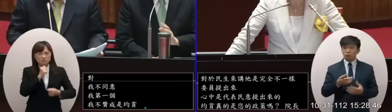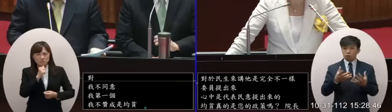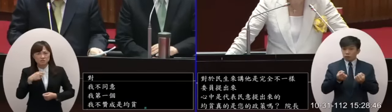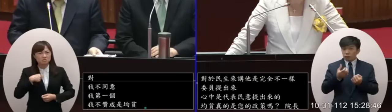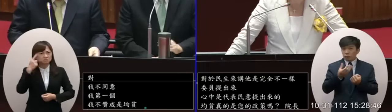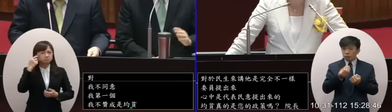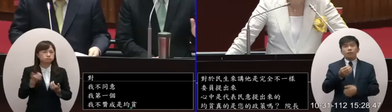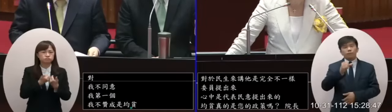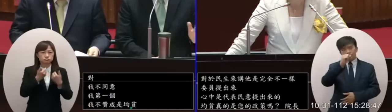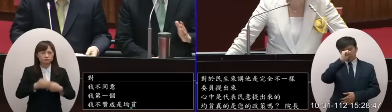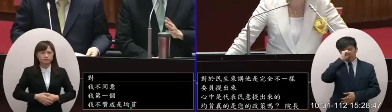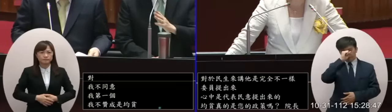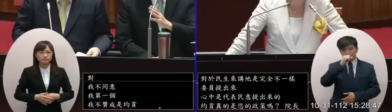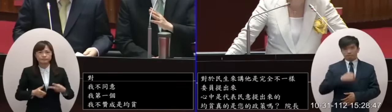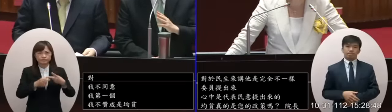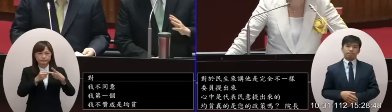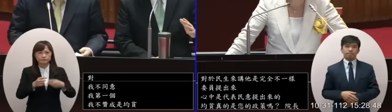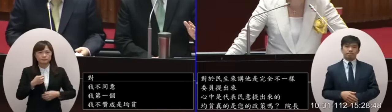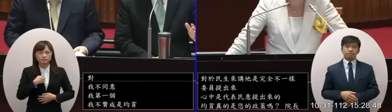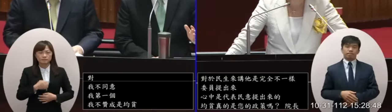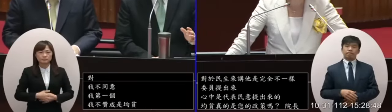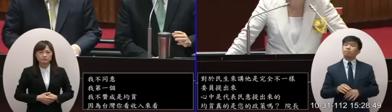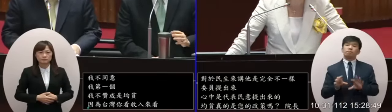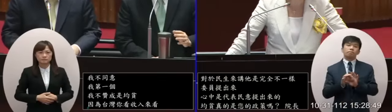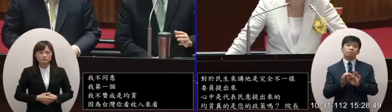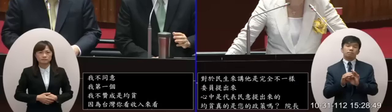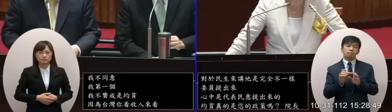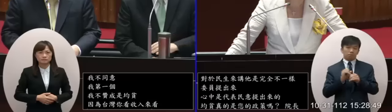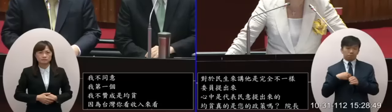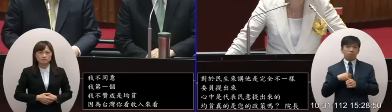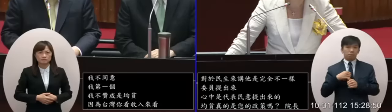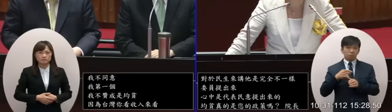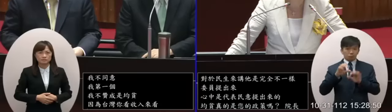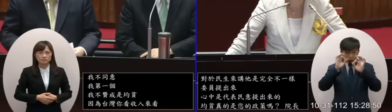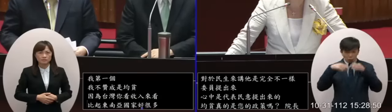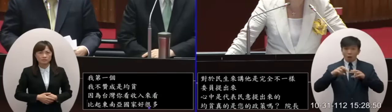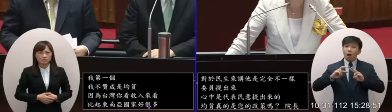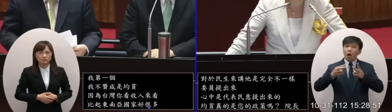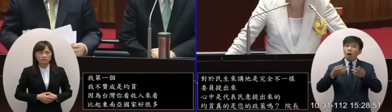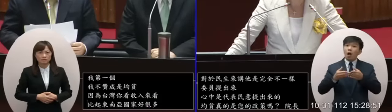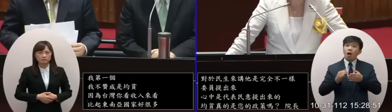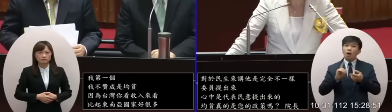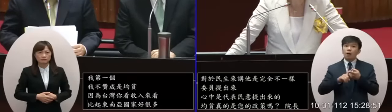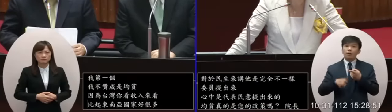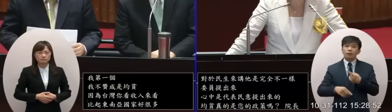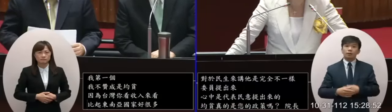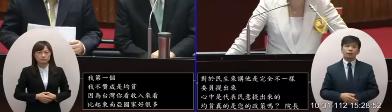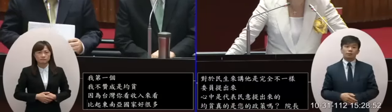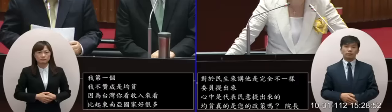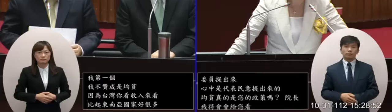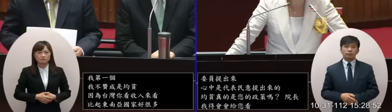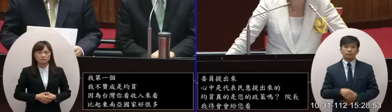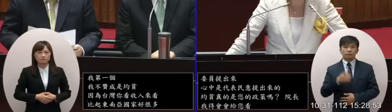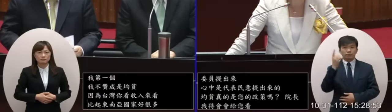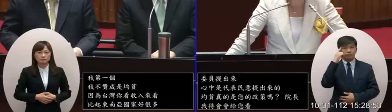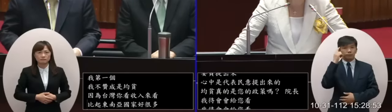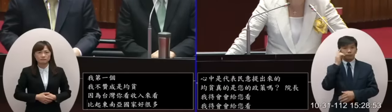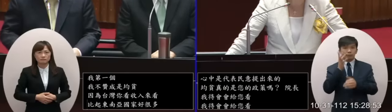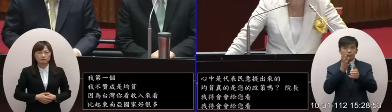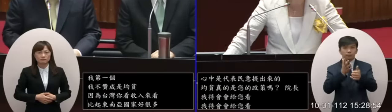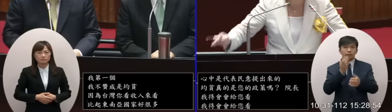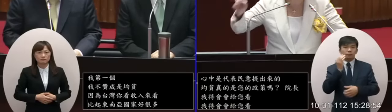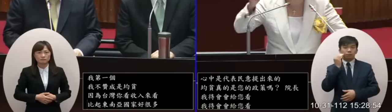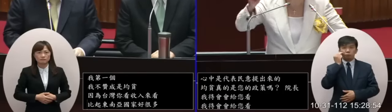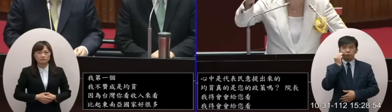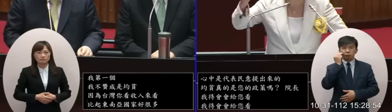好，我来看哈， 然后另外 哈，院长没有办法接受，我们就要改进嘛，对不对？那我就要请教了，既然你